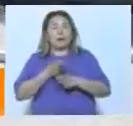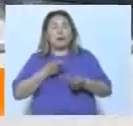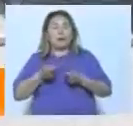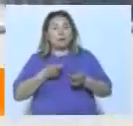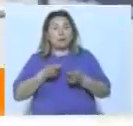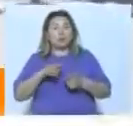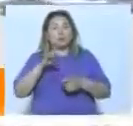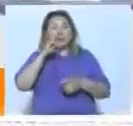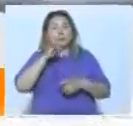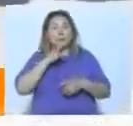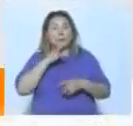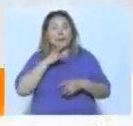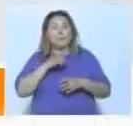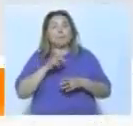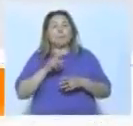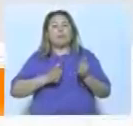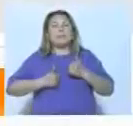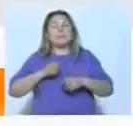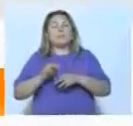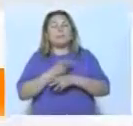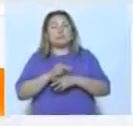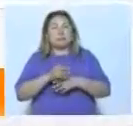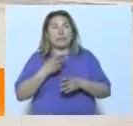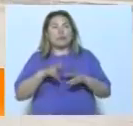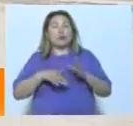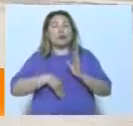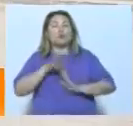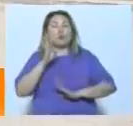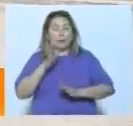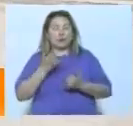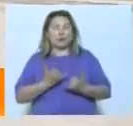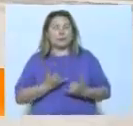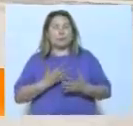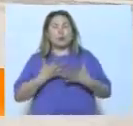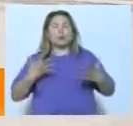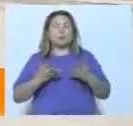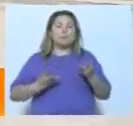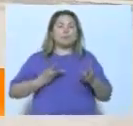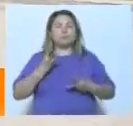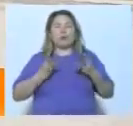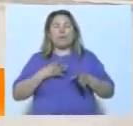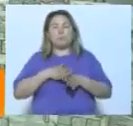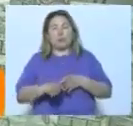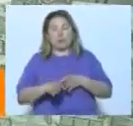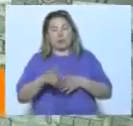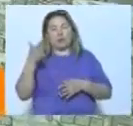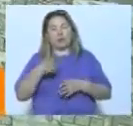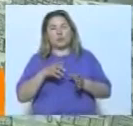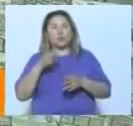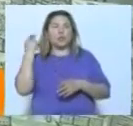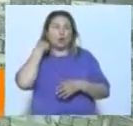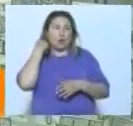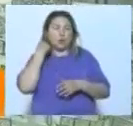Республики Казахстан, патриотическое восприятие среди молодых солдат улучшается. С большим энтузиазмом выполняет свой гражданский долг. Кирилл